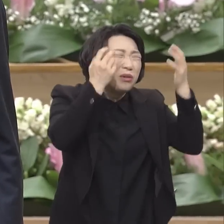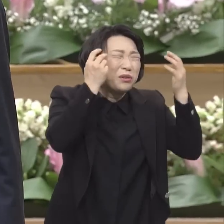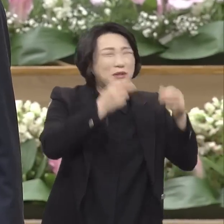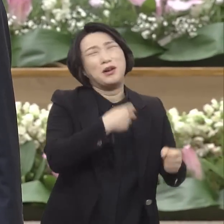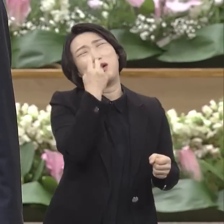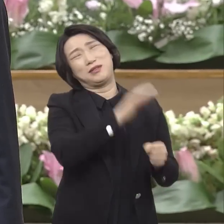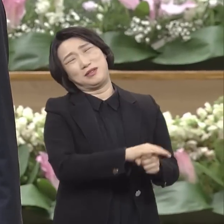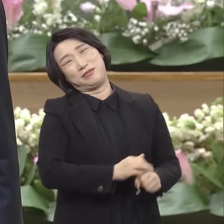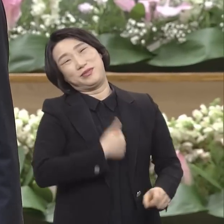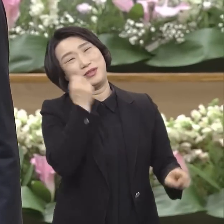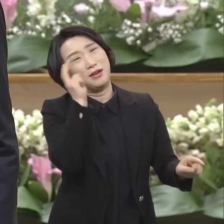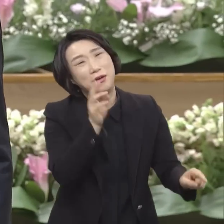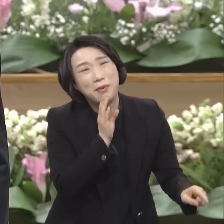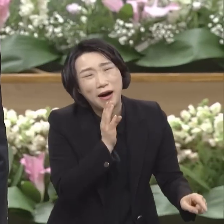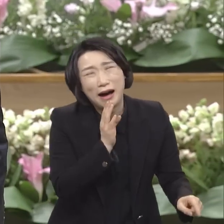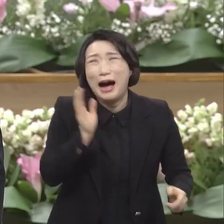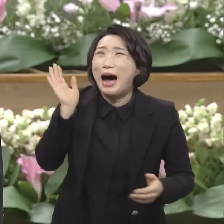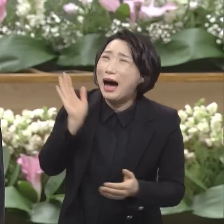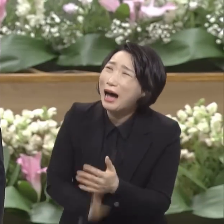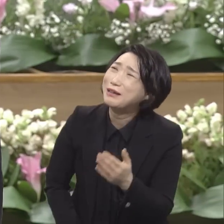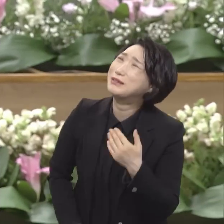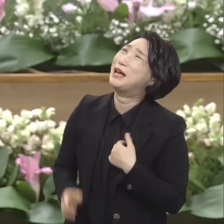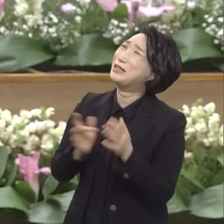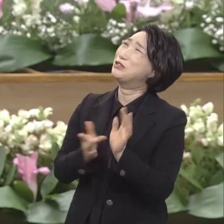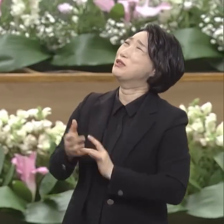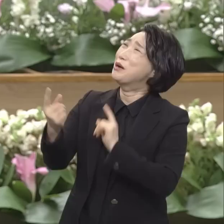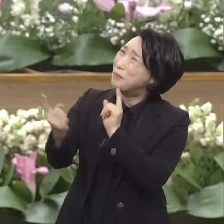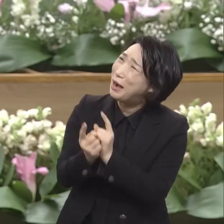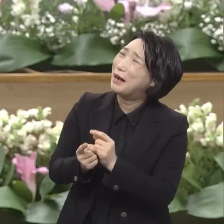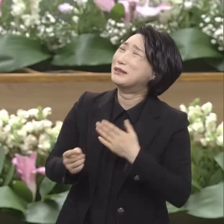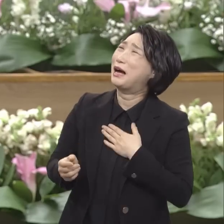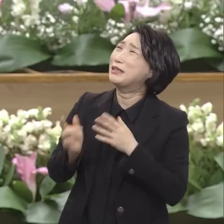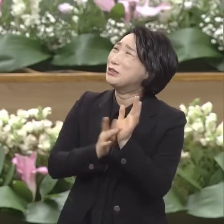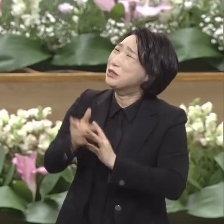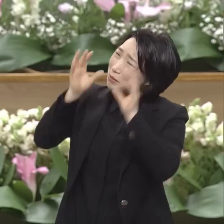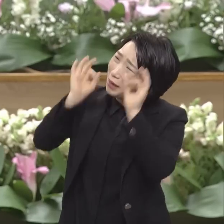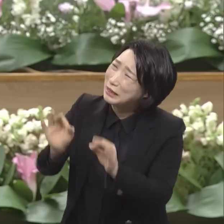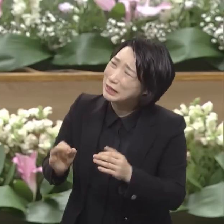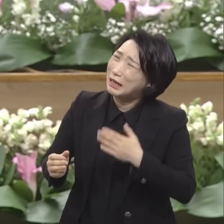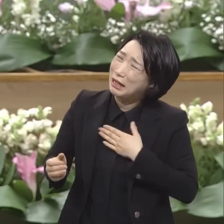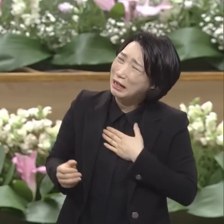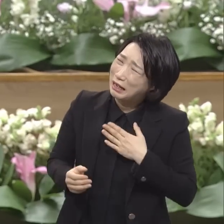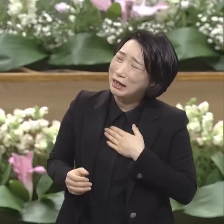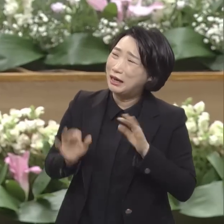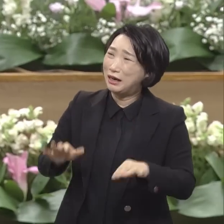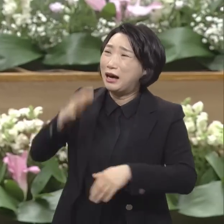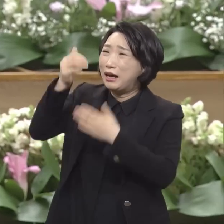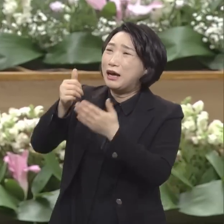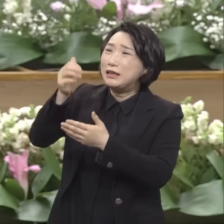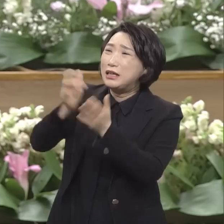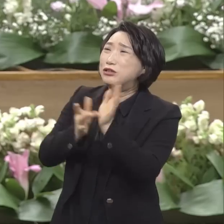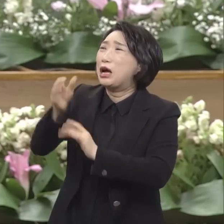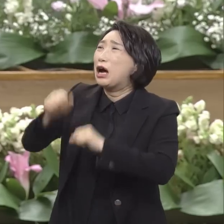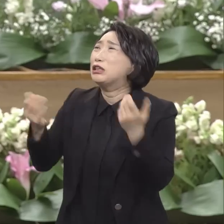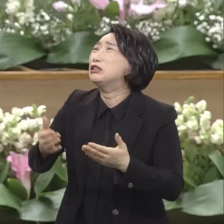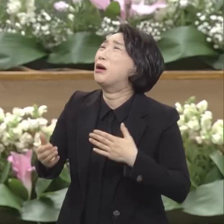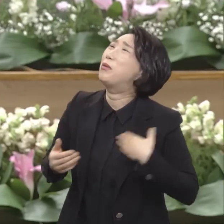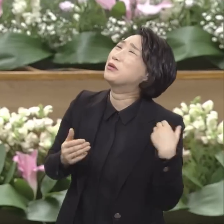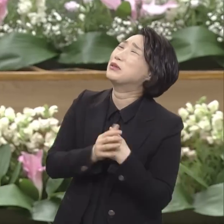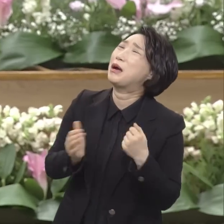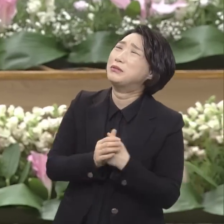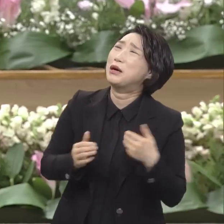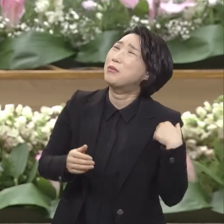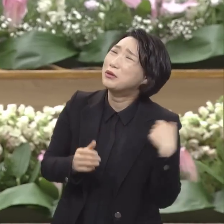분하겠냐. 나는 그분을 봤는데, 나는 그분을 만났는데 그분이 하는 일을 내가 몰라서 그랬구나.